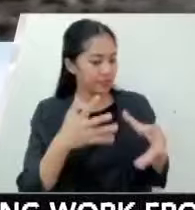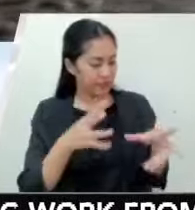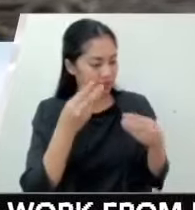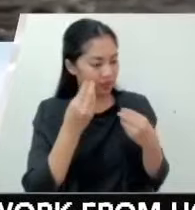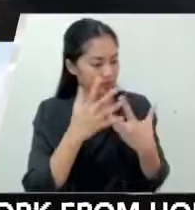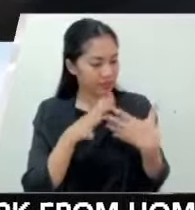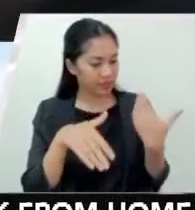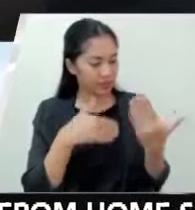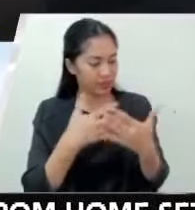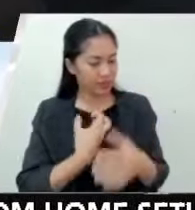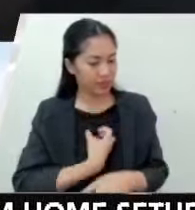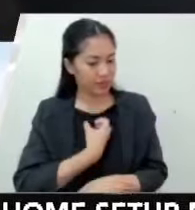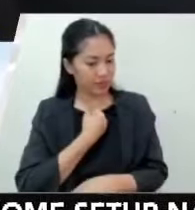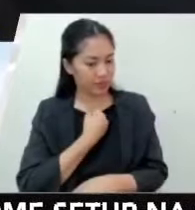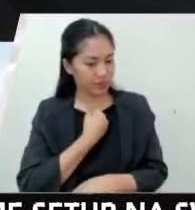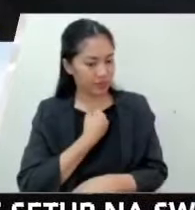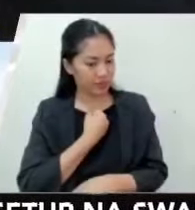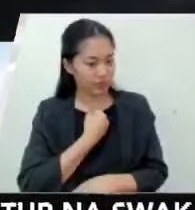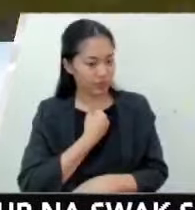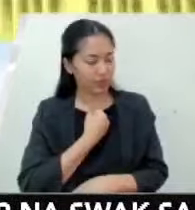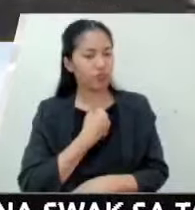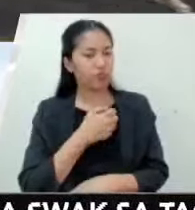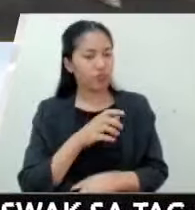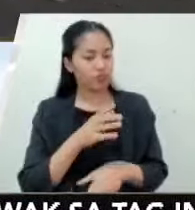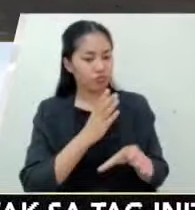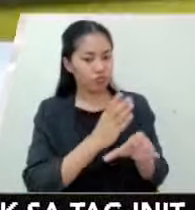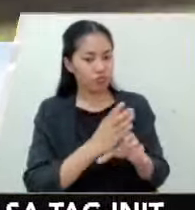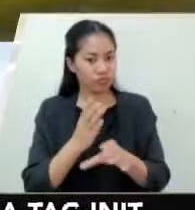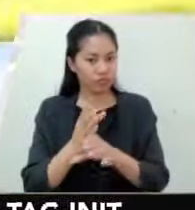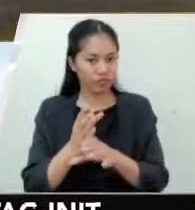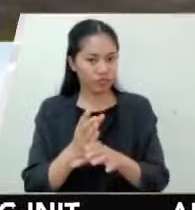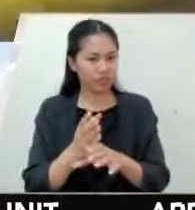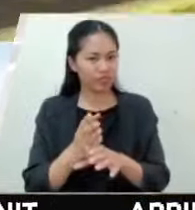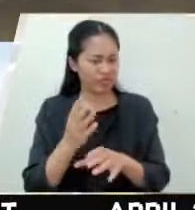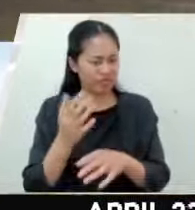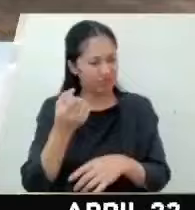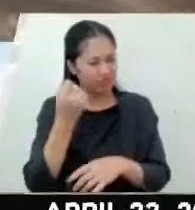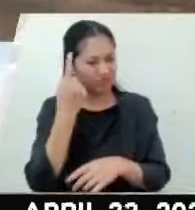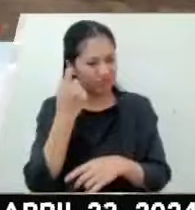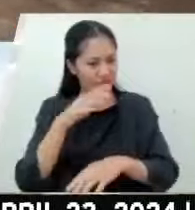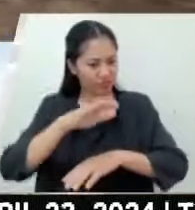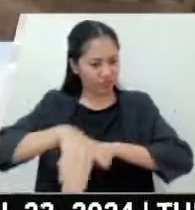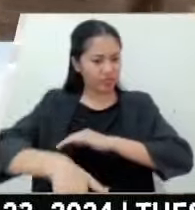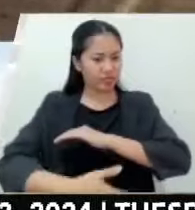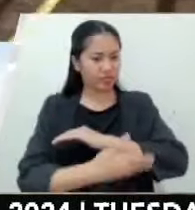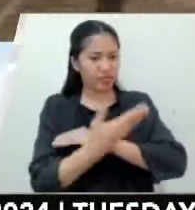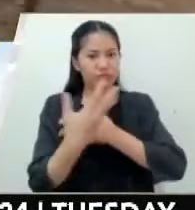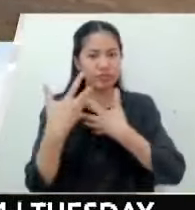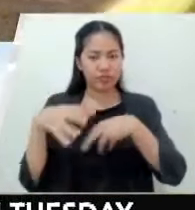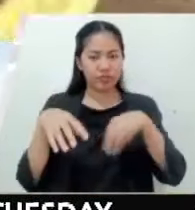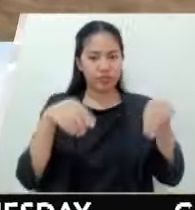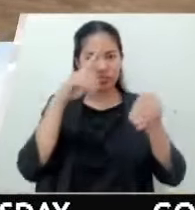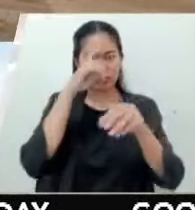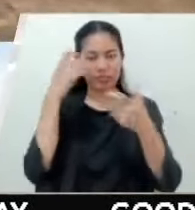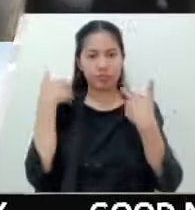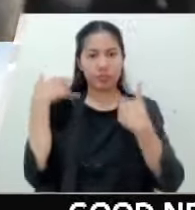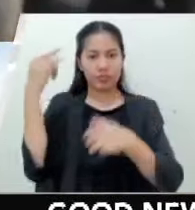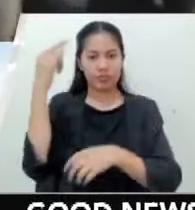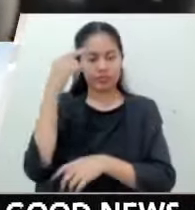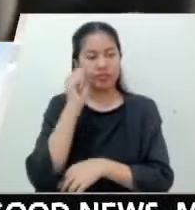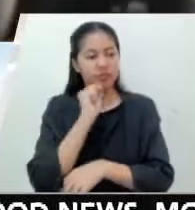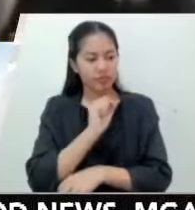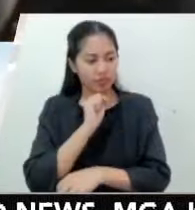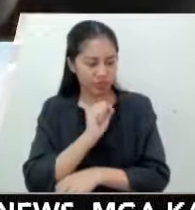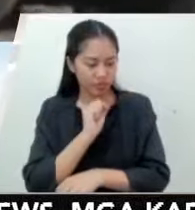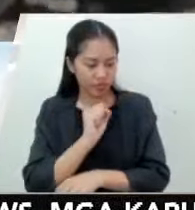nasunog dyan po sa parking area? We understand, ito yung mga nag-overnight at umalis dahil may mga flights. Yes, sari-sari yan. May